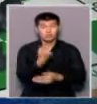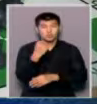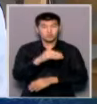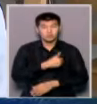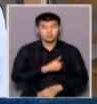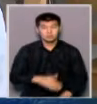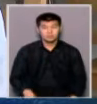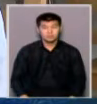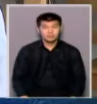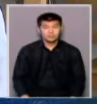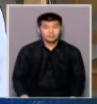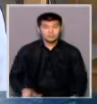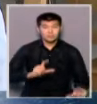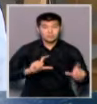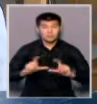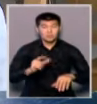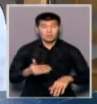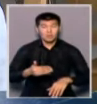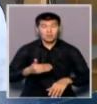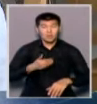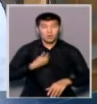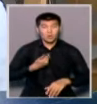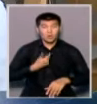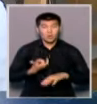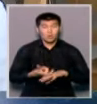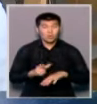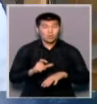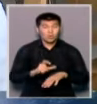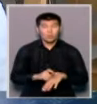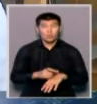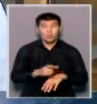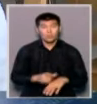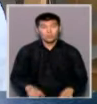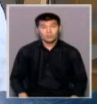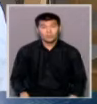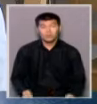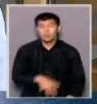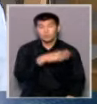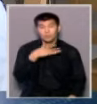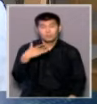армандайды. Шахматтың көмегі өте көп.